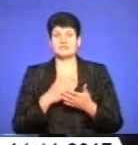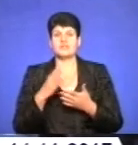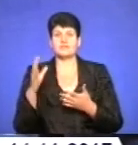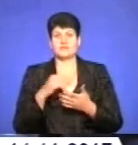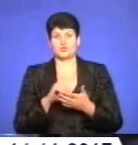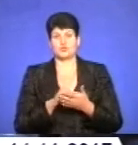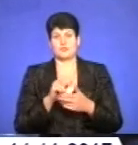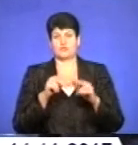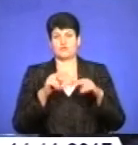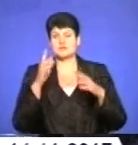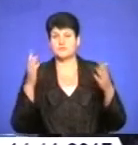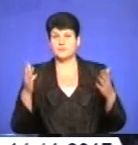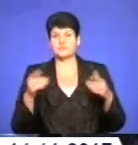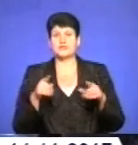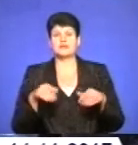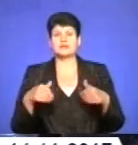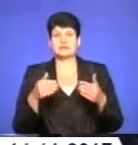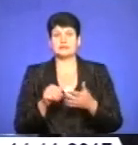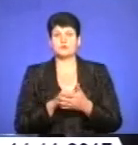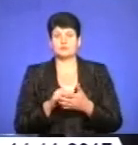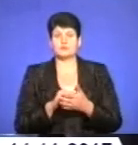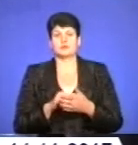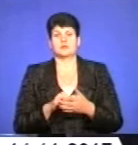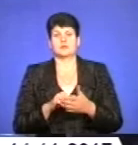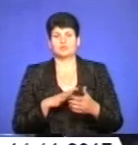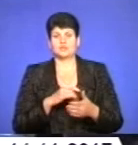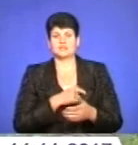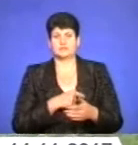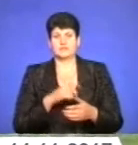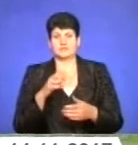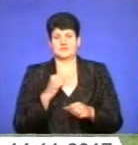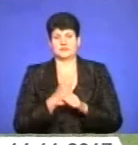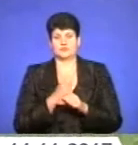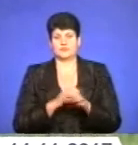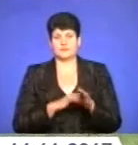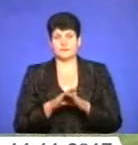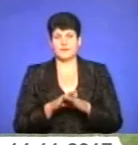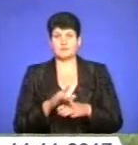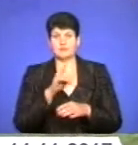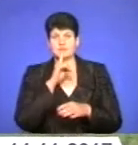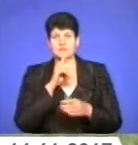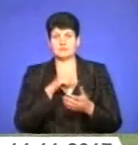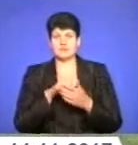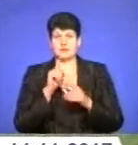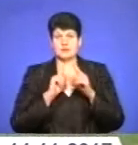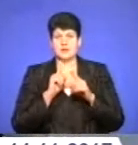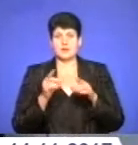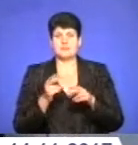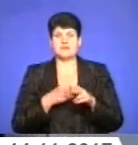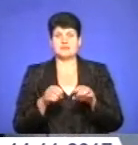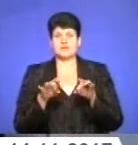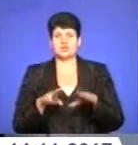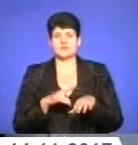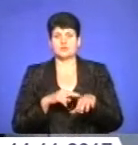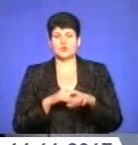повністю на забудову. Ви документи надали у... Надали всі документи, були депутати, все ми зробили. Відмовчуються і в міській раді. Кажуть, без рішення